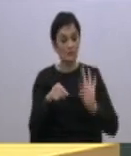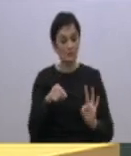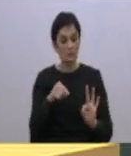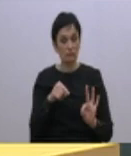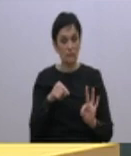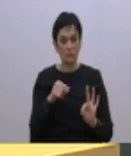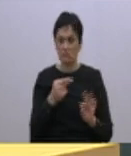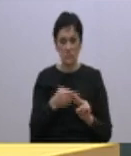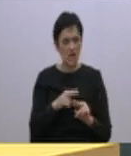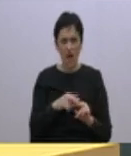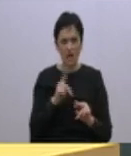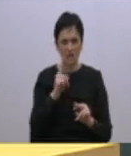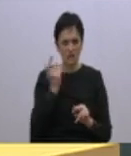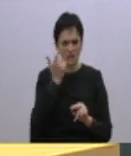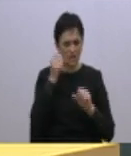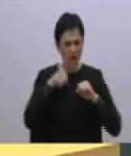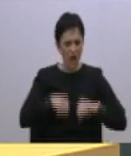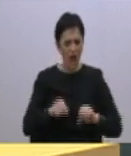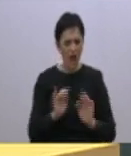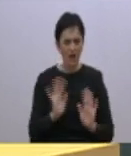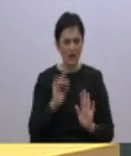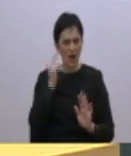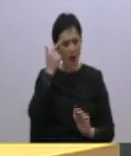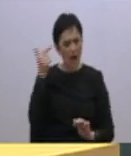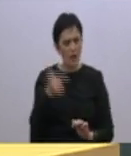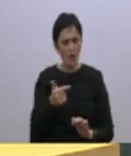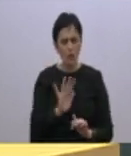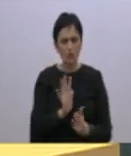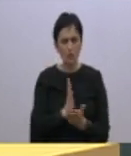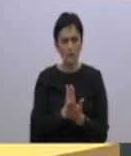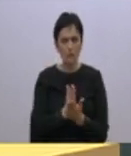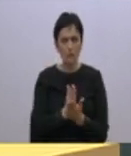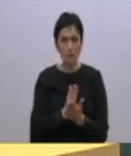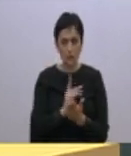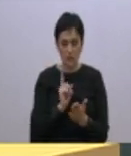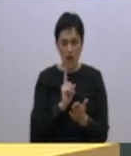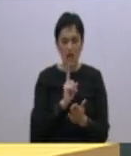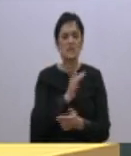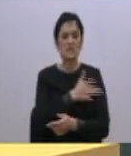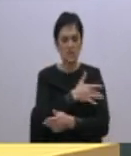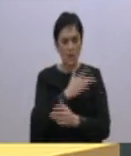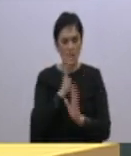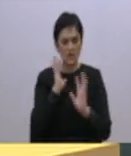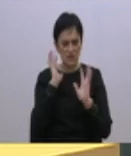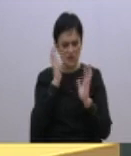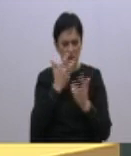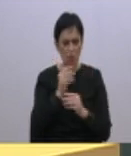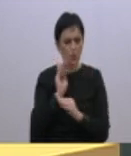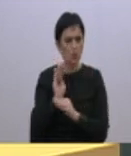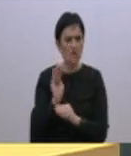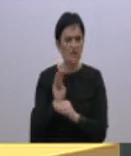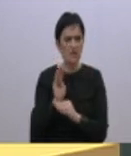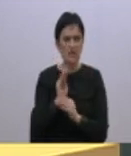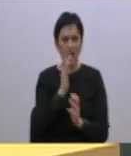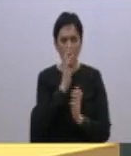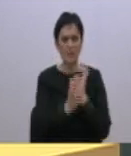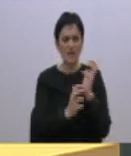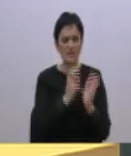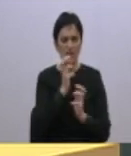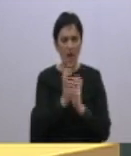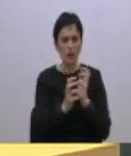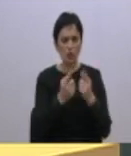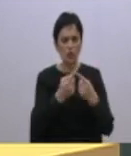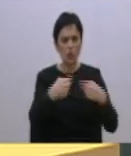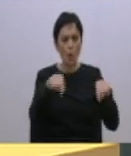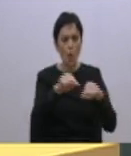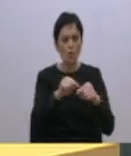Rațari ara legitimuri, rațari ara gonivruli, ramat sa aim sahura, seriozuli critica, sa aim sa